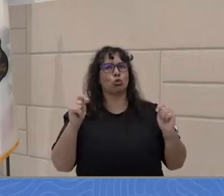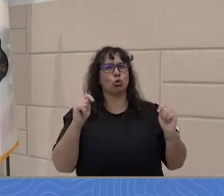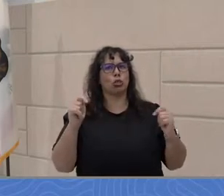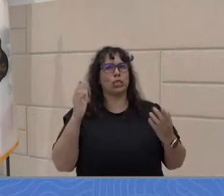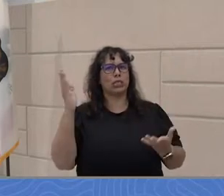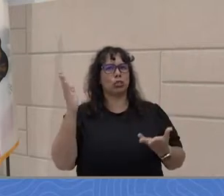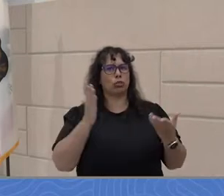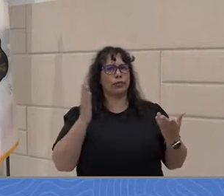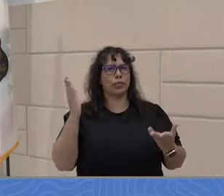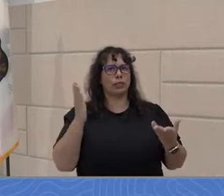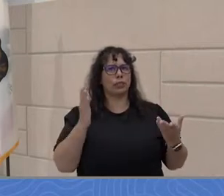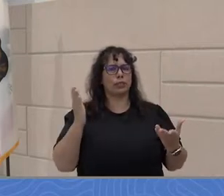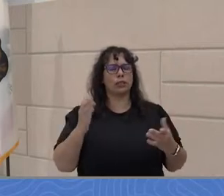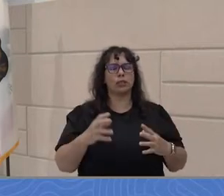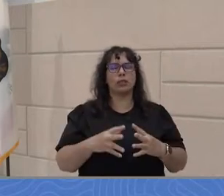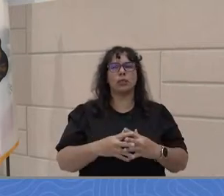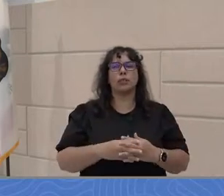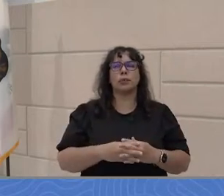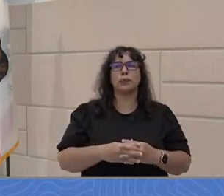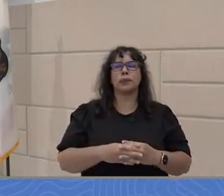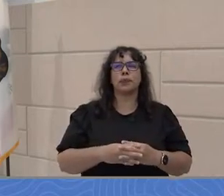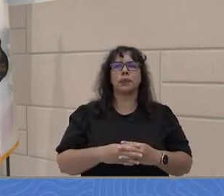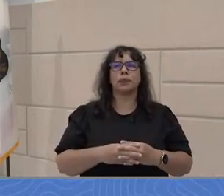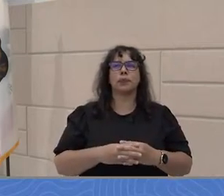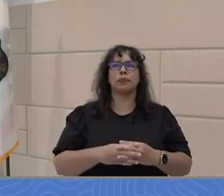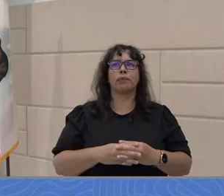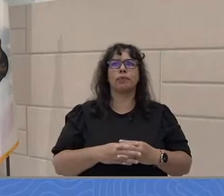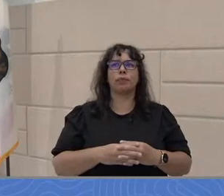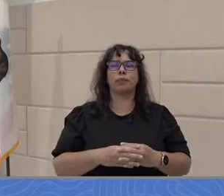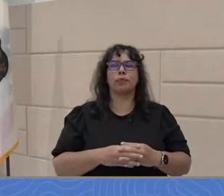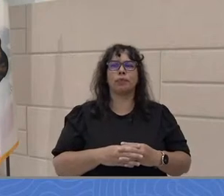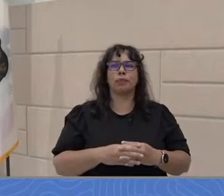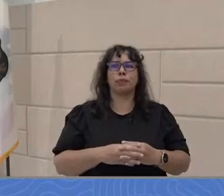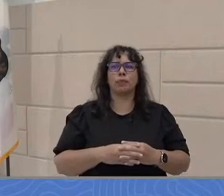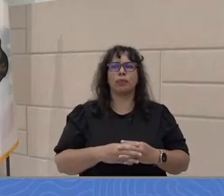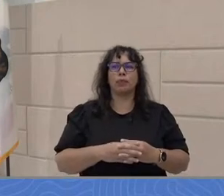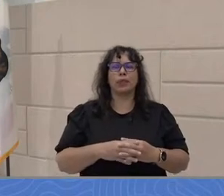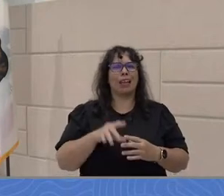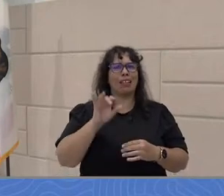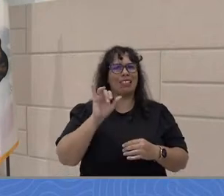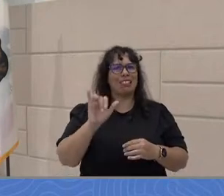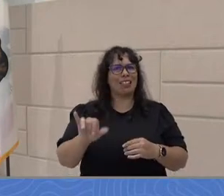ថាបងលួយឲ្យគេសម្រាប់ផ្ដល់ជាជំនួយបញ្យលមេរៀនទៅកាន់សិស្ស